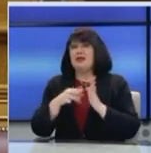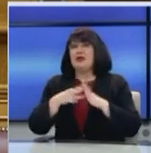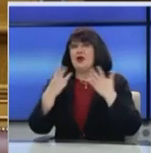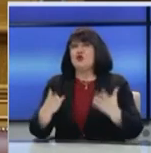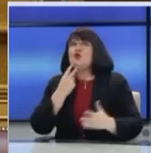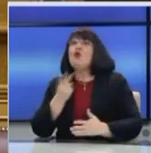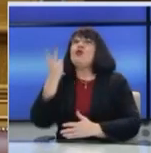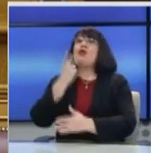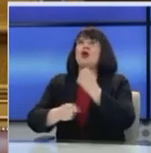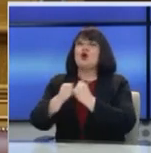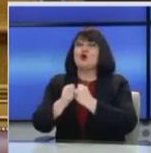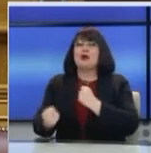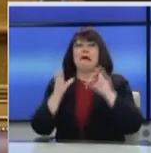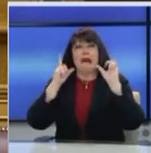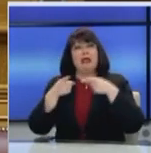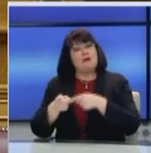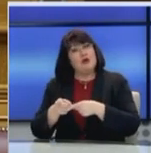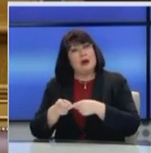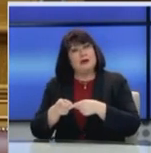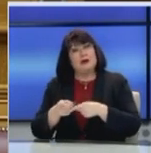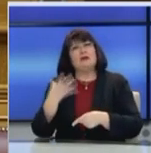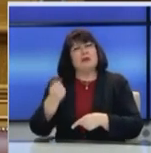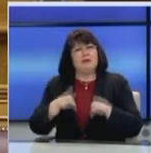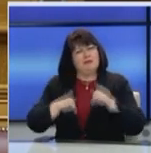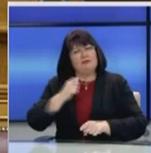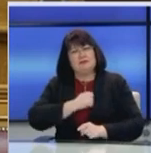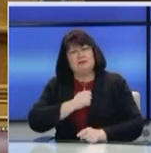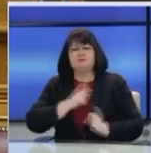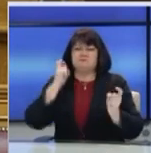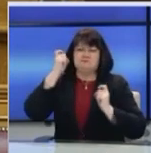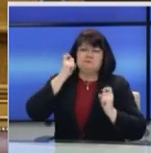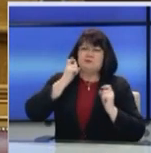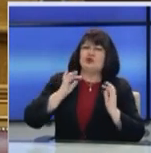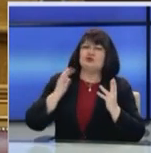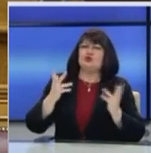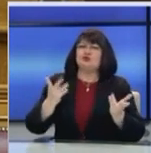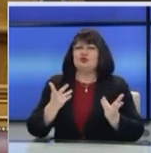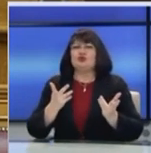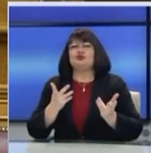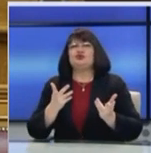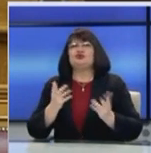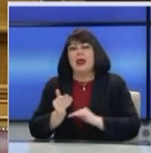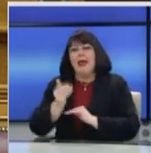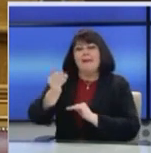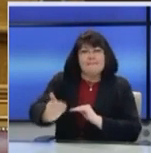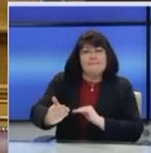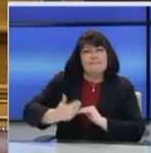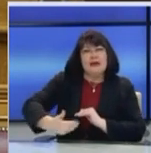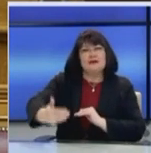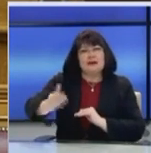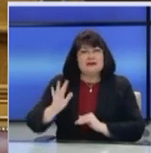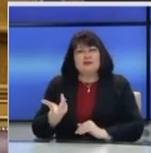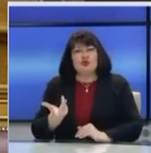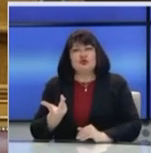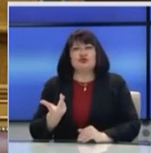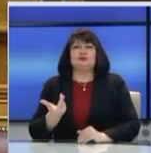2018, πριν από δύο χρόνια, υπήρχαν και στη Νέα Δημοκρατία απόψεις, σκέψεις κατά το πόσο αυτή η επέκταση σε εκείνη τη χρονική